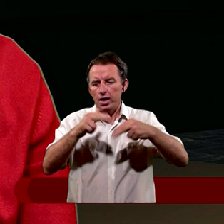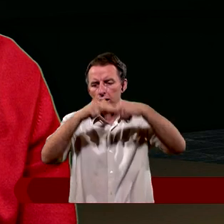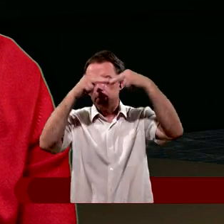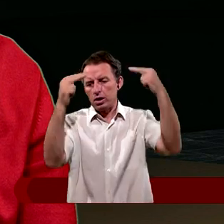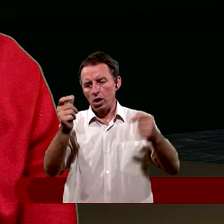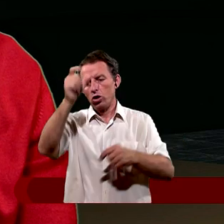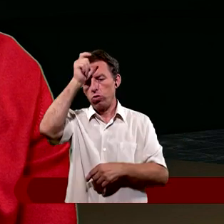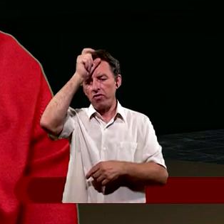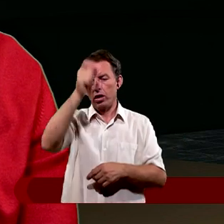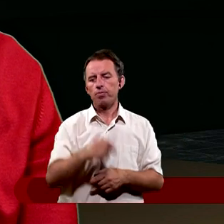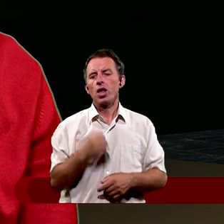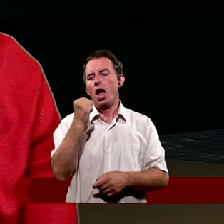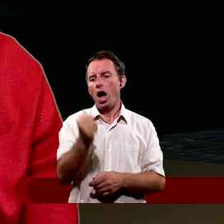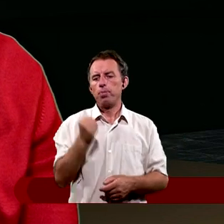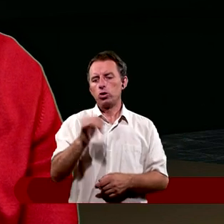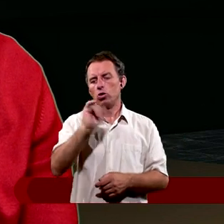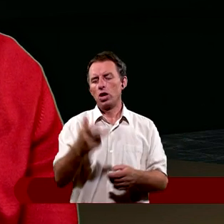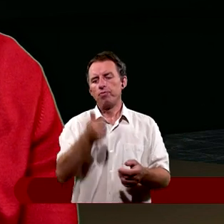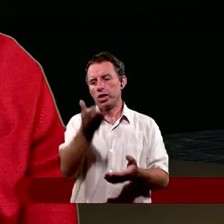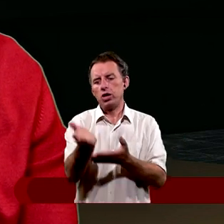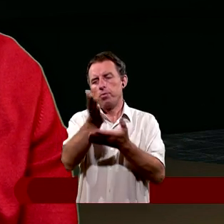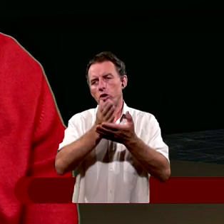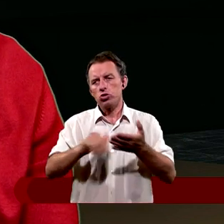niebieskiego człowieka. Z kolei apostoł Jan w